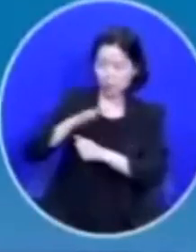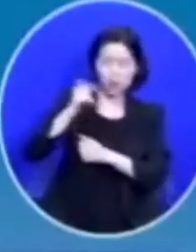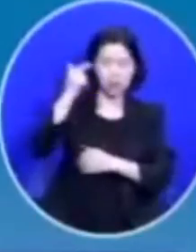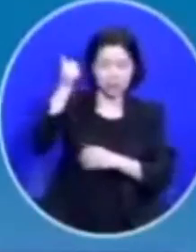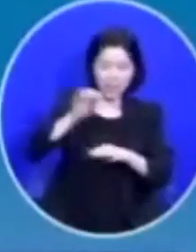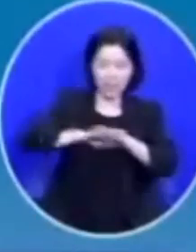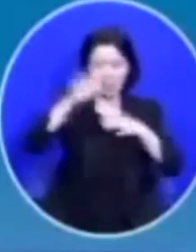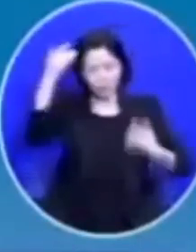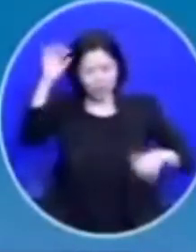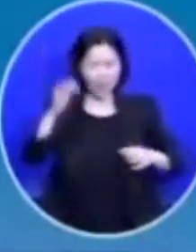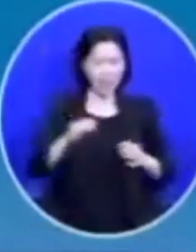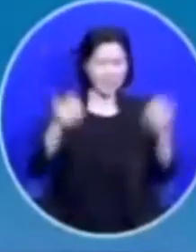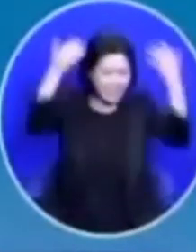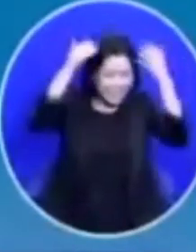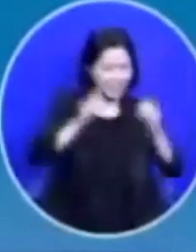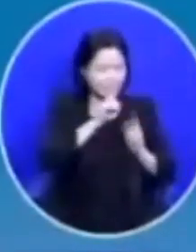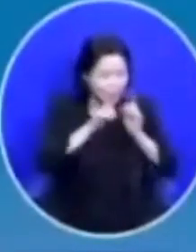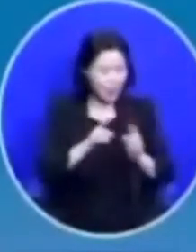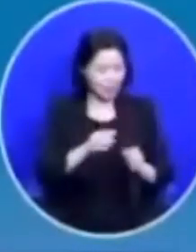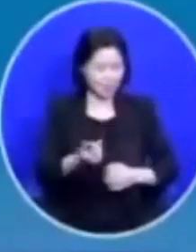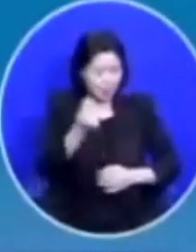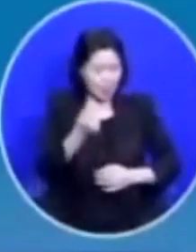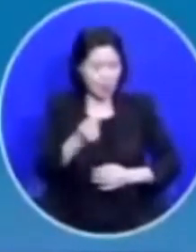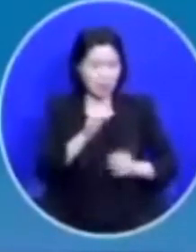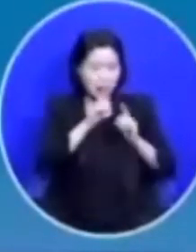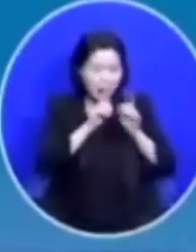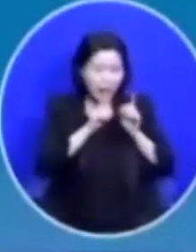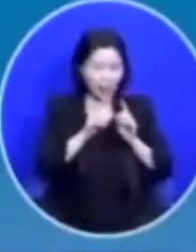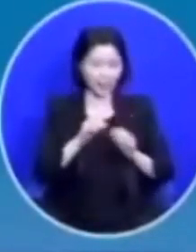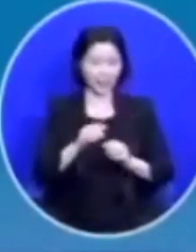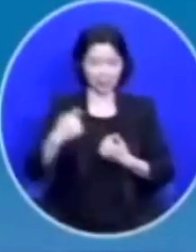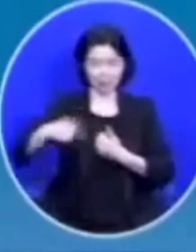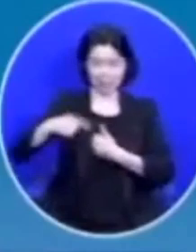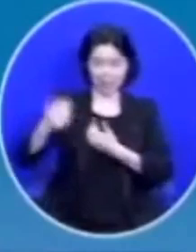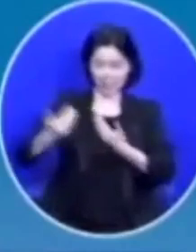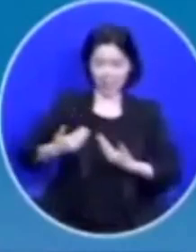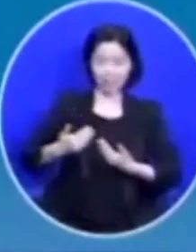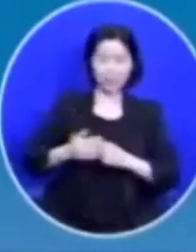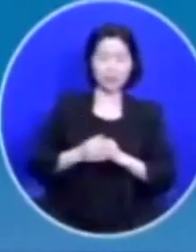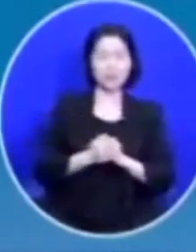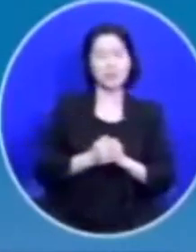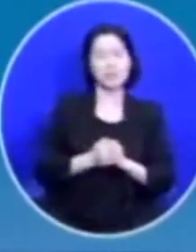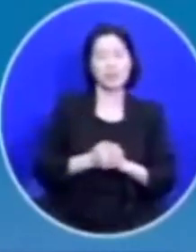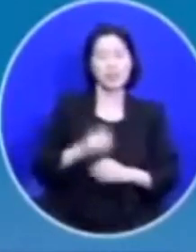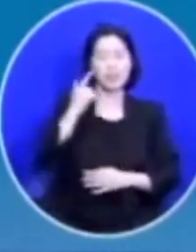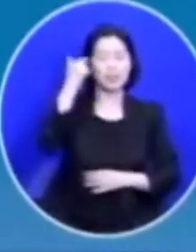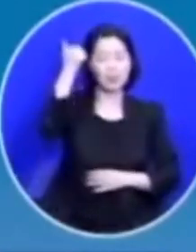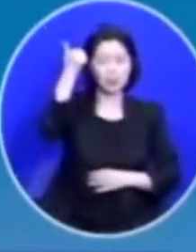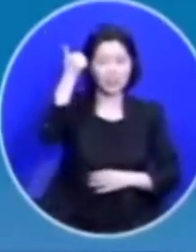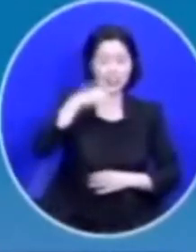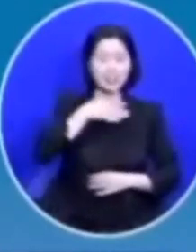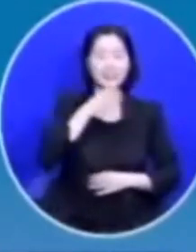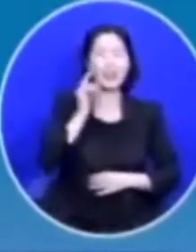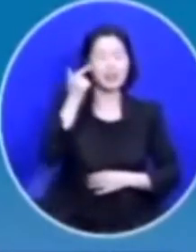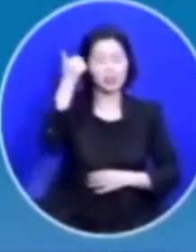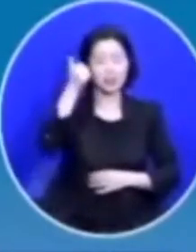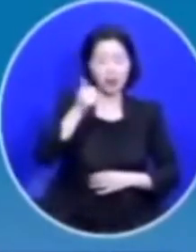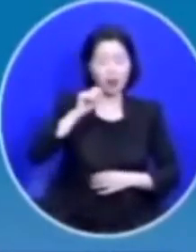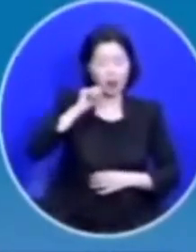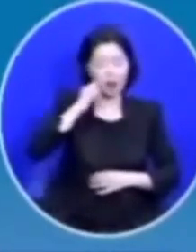해가면서 사랑의 사랑해 라고 만 하라고 이 목사님이 정말 어렵게 입을